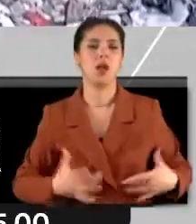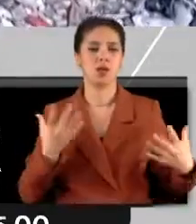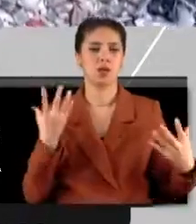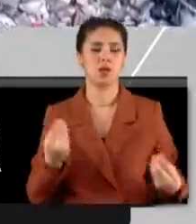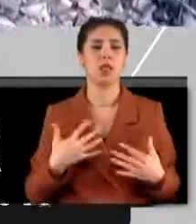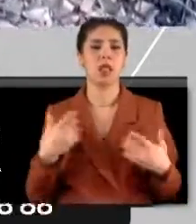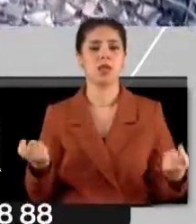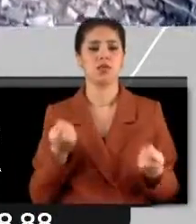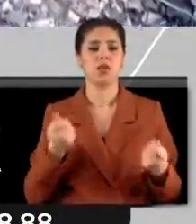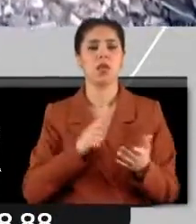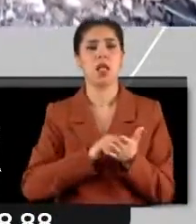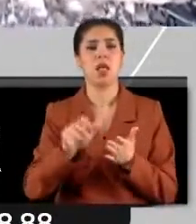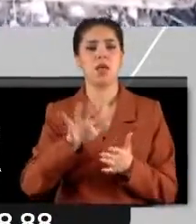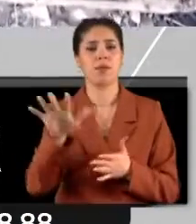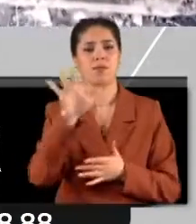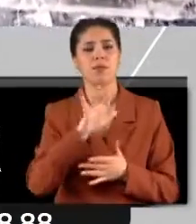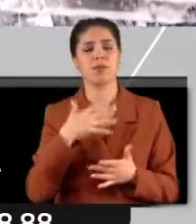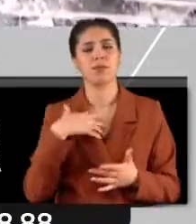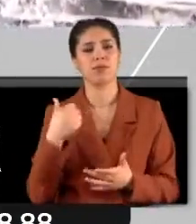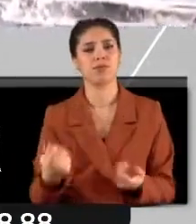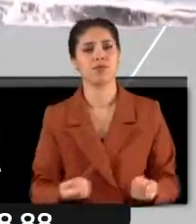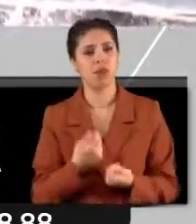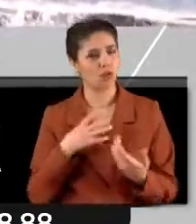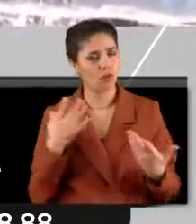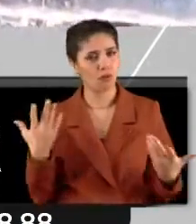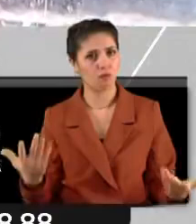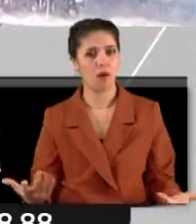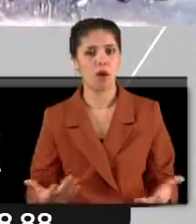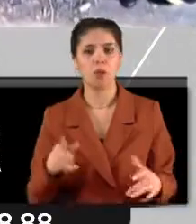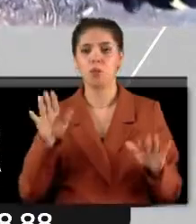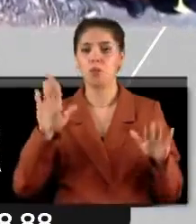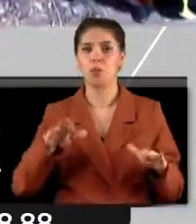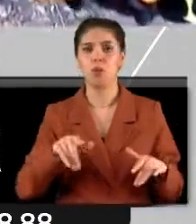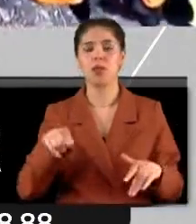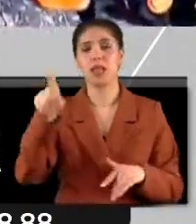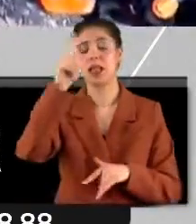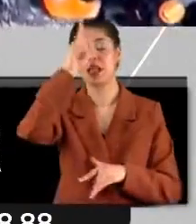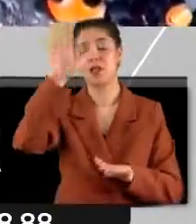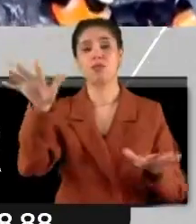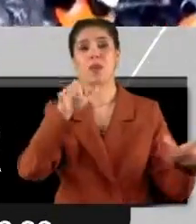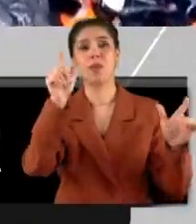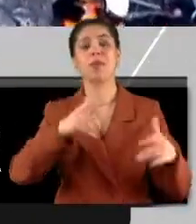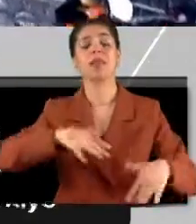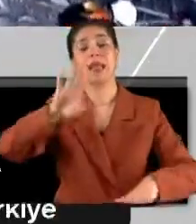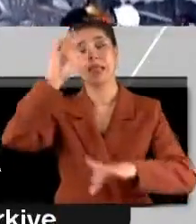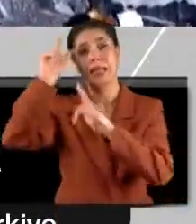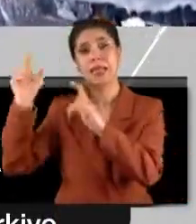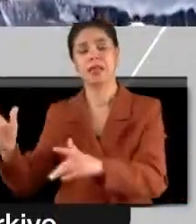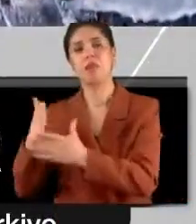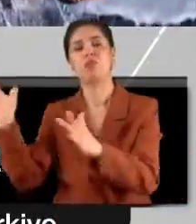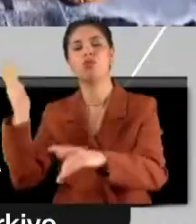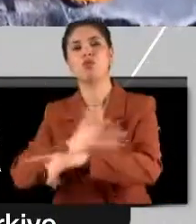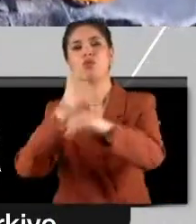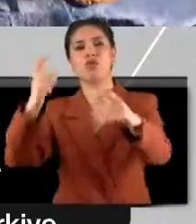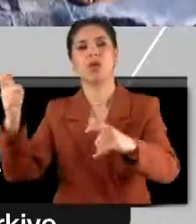çalışanları da ilk günden itibaren canla başla çalışıyorlar. Burada sadece deprem bölgesinde değil, İstanbul'da da büyük şehirlerde de.